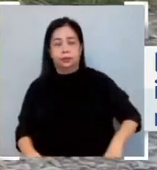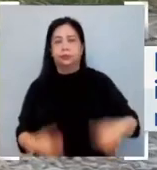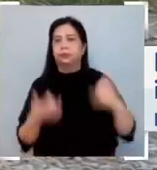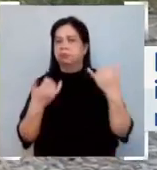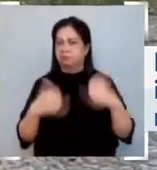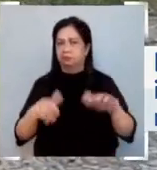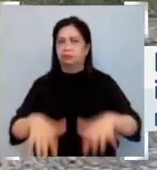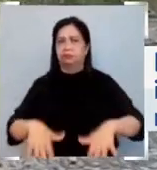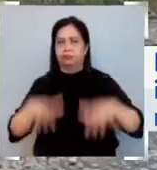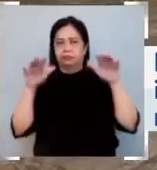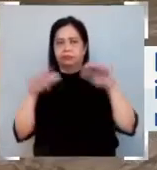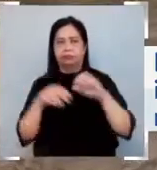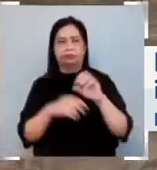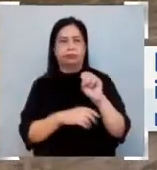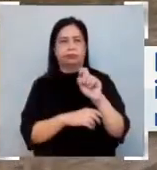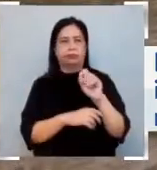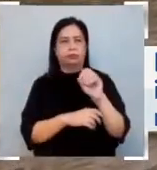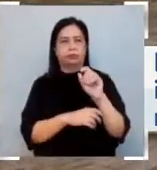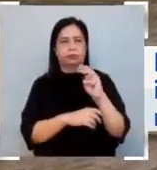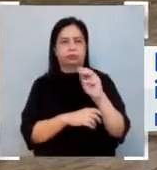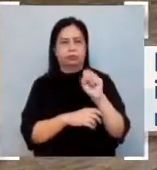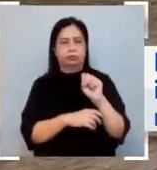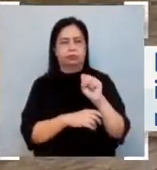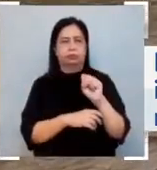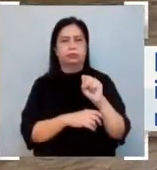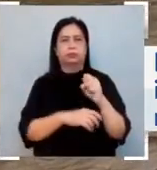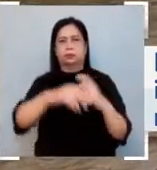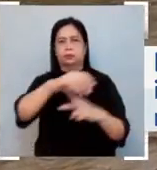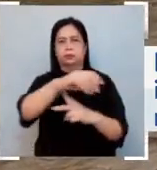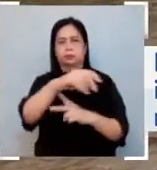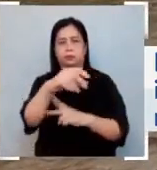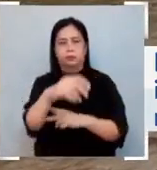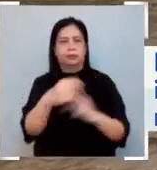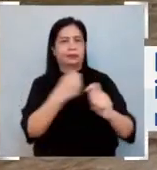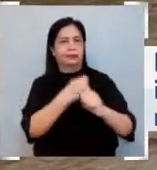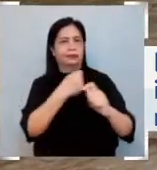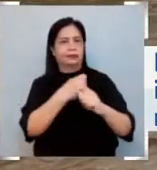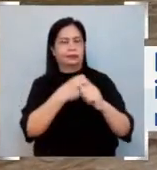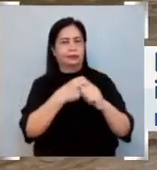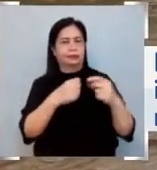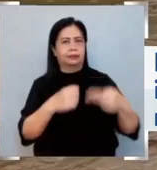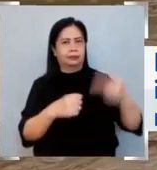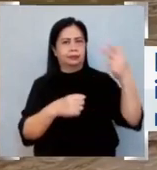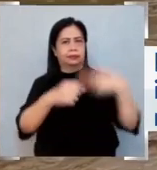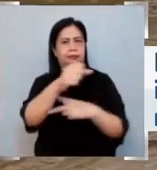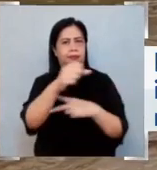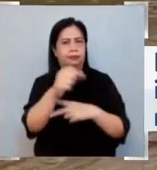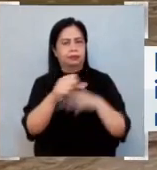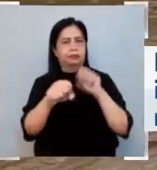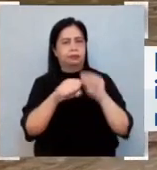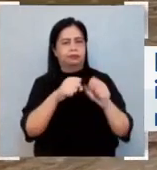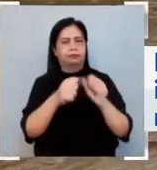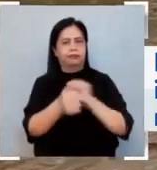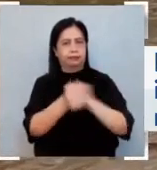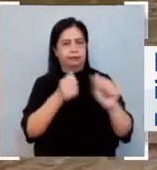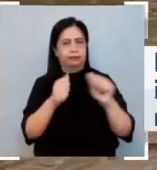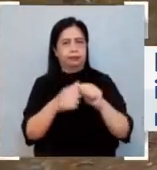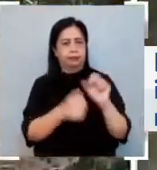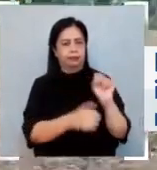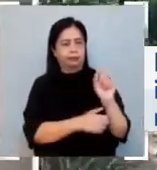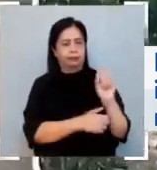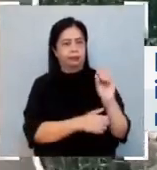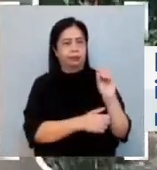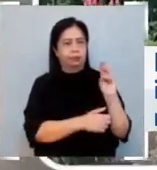Santo Tomas Overflow Bridge. Kaya pansamantalang binuksan ang high bridge para may daanan ng mga residente ng bayan ng Santo Tomas patungo sa